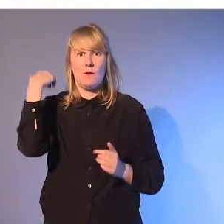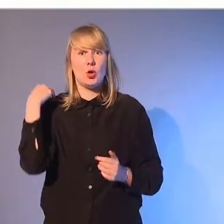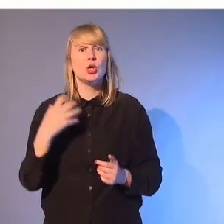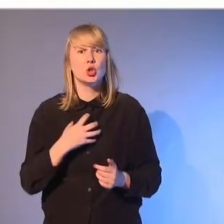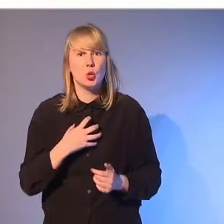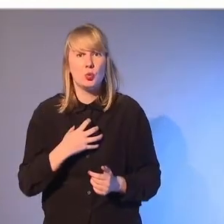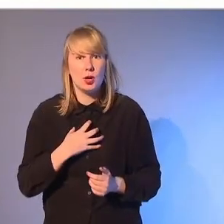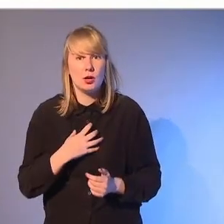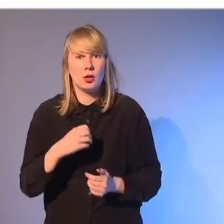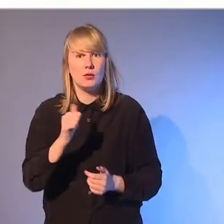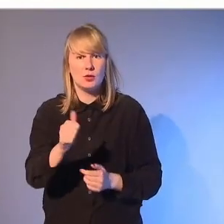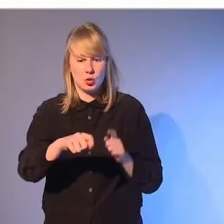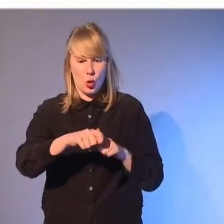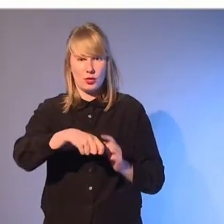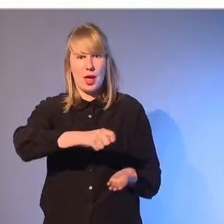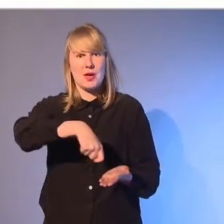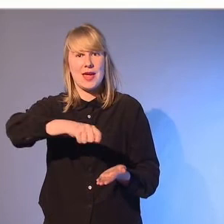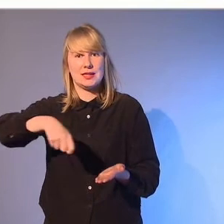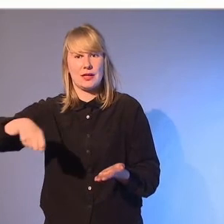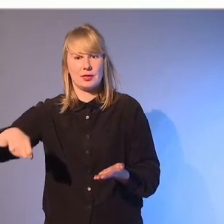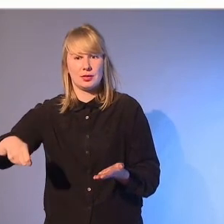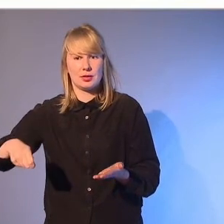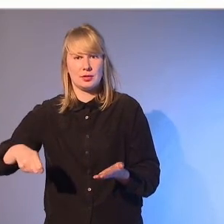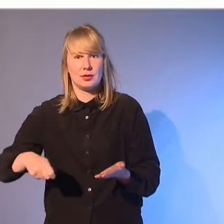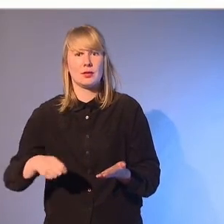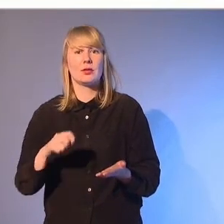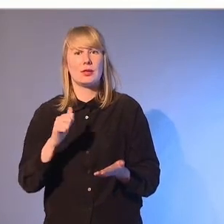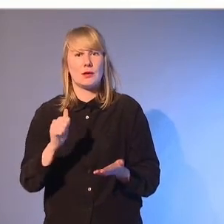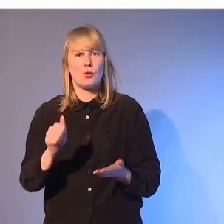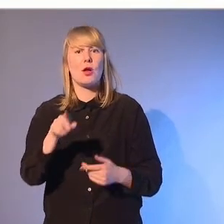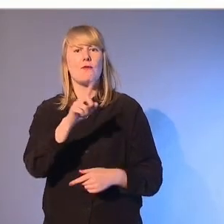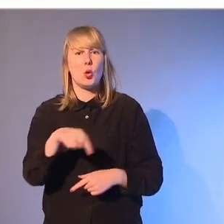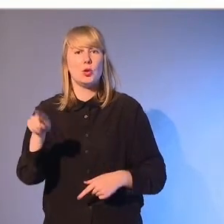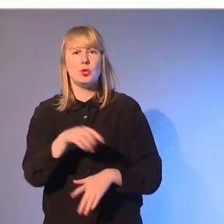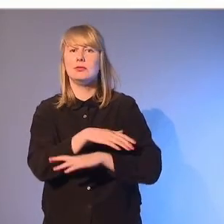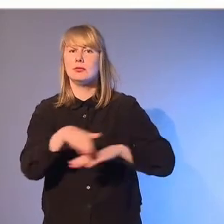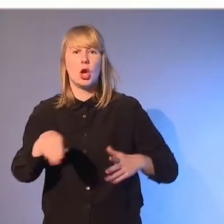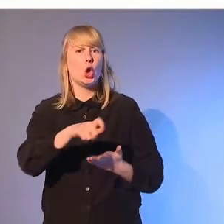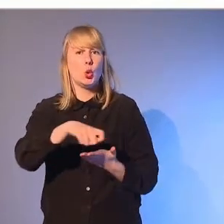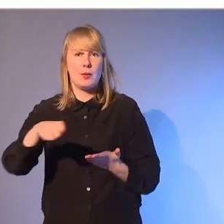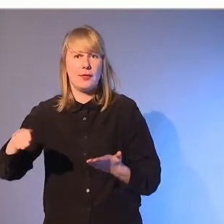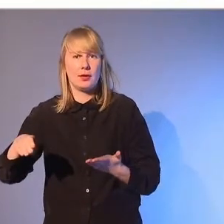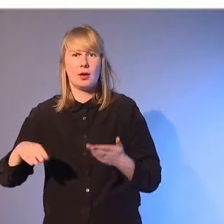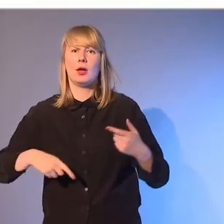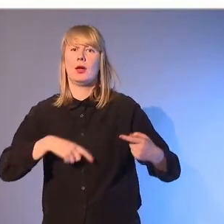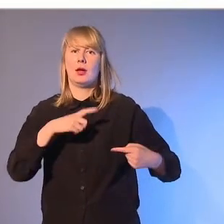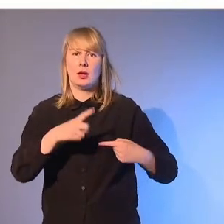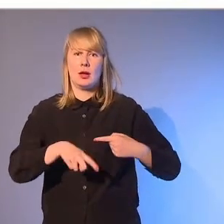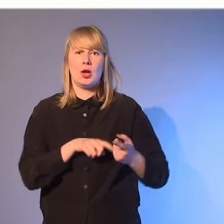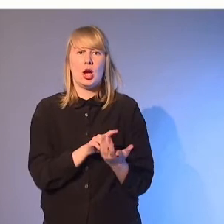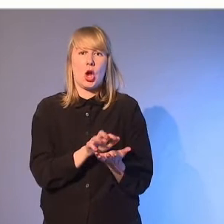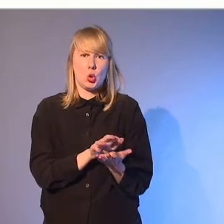for håndbevegelsen. Så da var det forbud mot kulepenn. Og så går det noen år, og så kommer